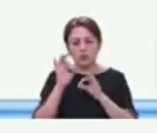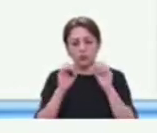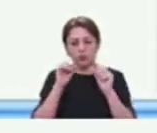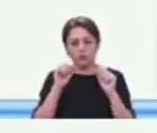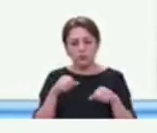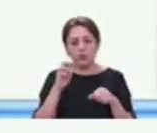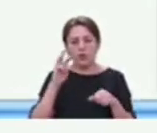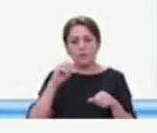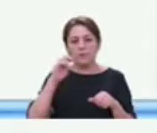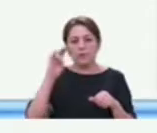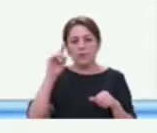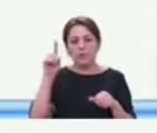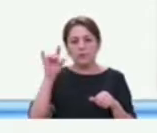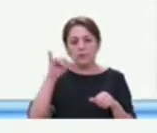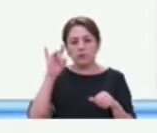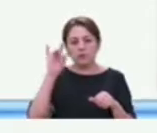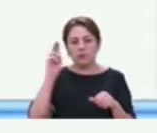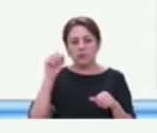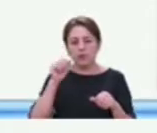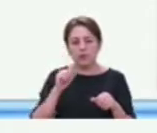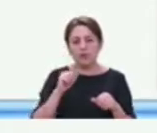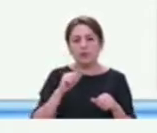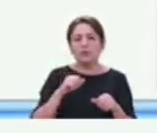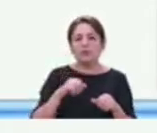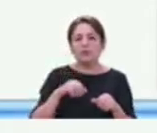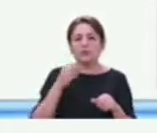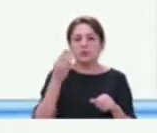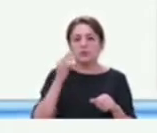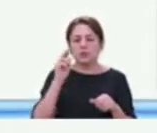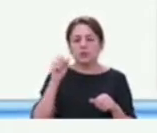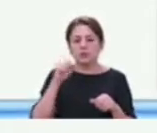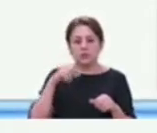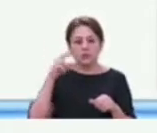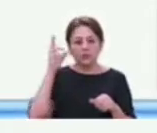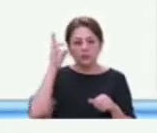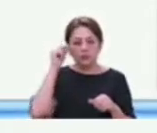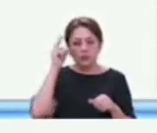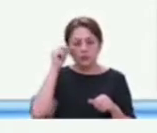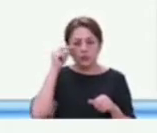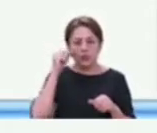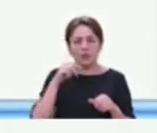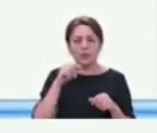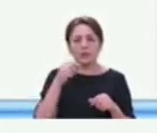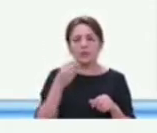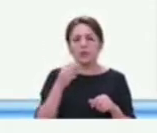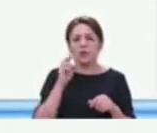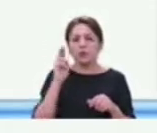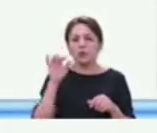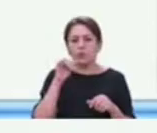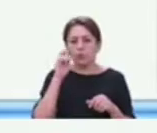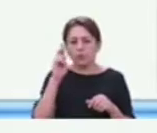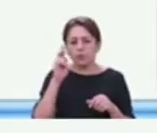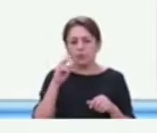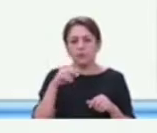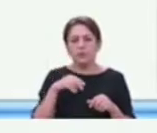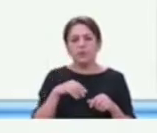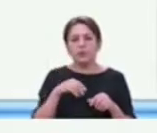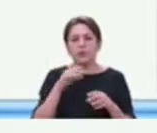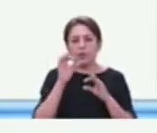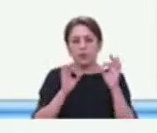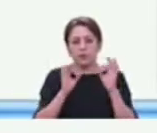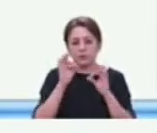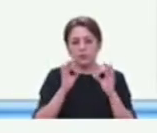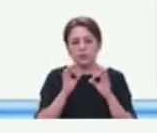Menzurka shkalasidagi sonlar kub santimetrlarni ifodalaydi. Menzurkaga qo'yilgan suv qanday